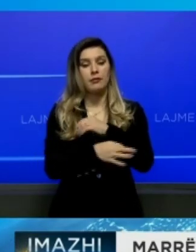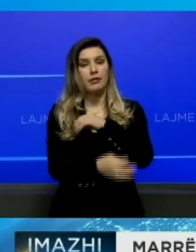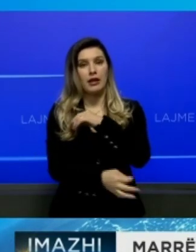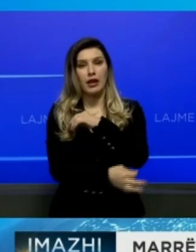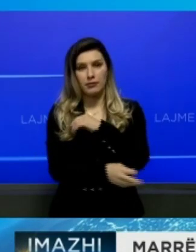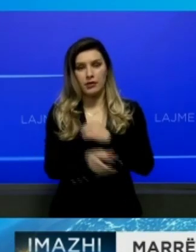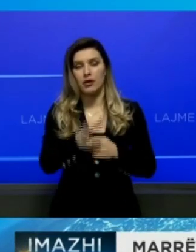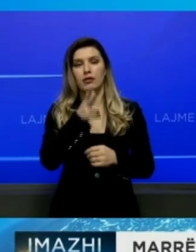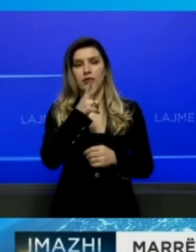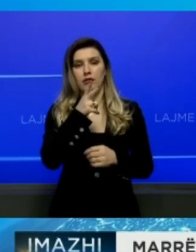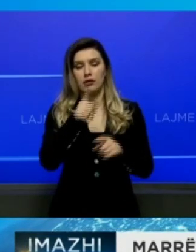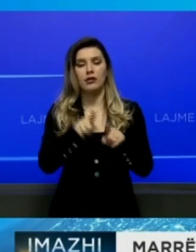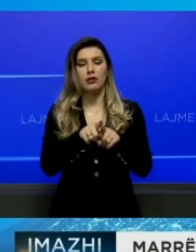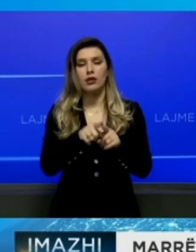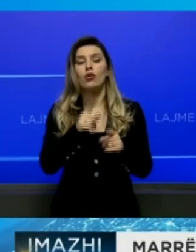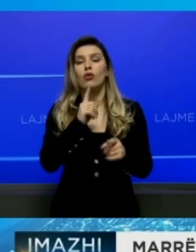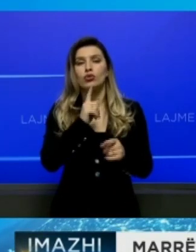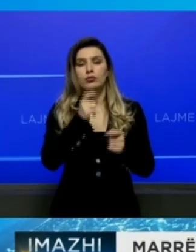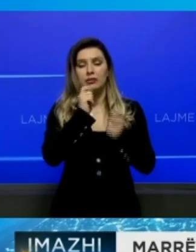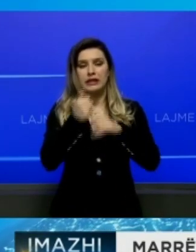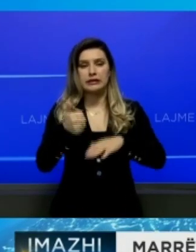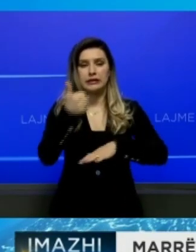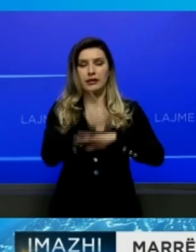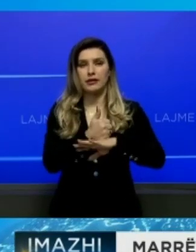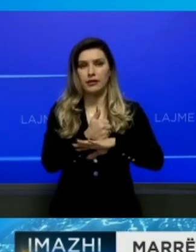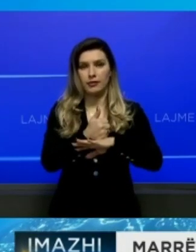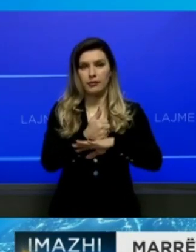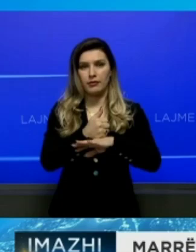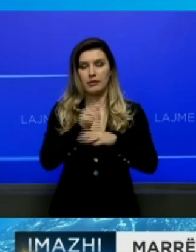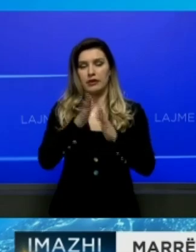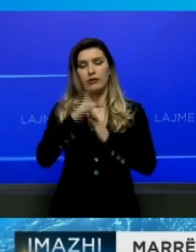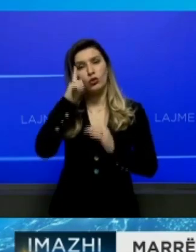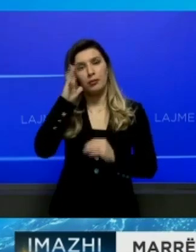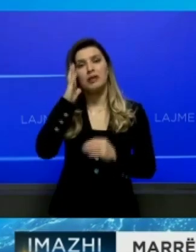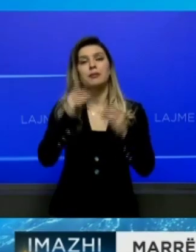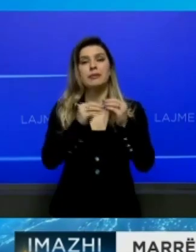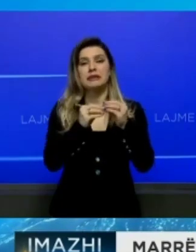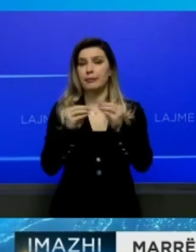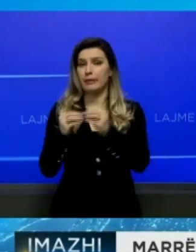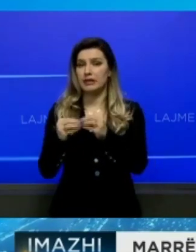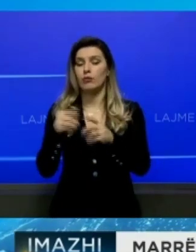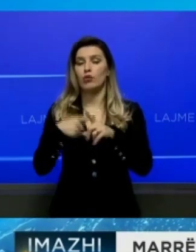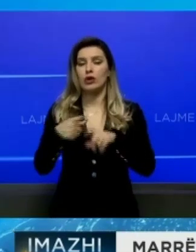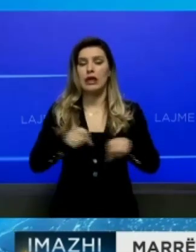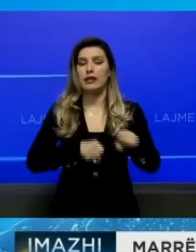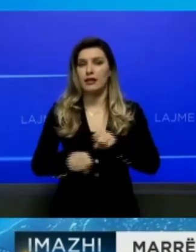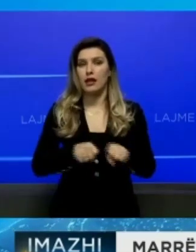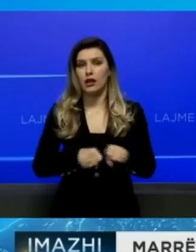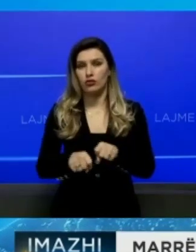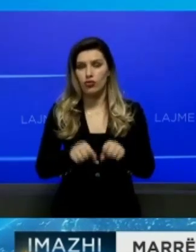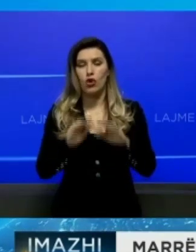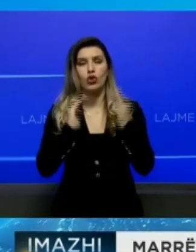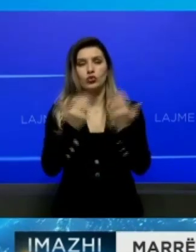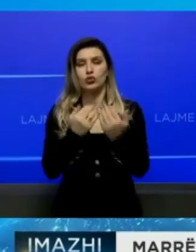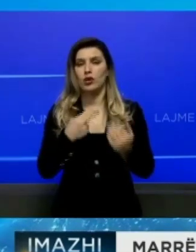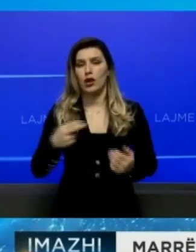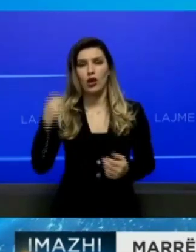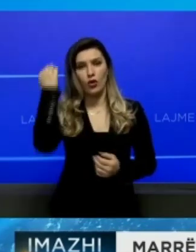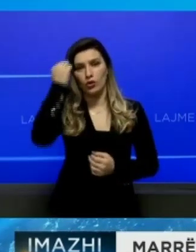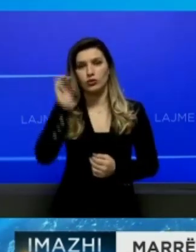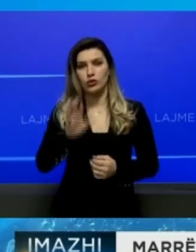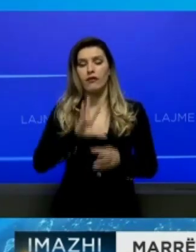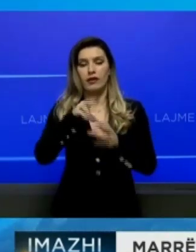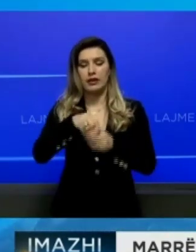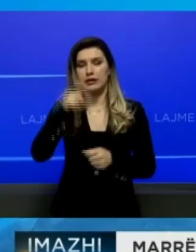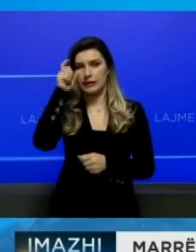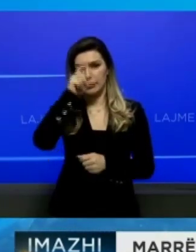zëvendës kryeministrit njëherë shkrye negociatorit për dialogun Besnik Bislimi me drejtorin e të ashtu quajturës zyre për Kosovë në qeverin e